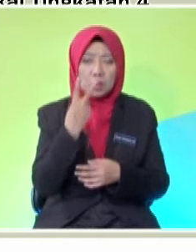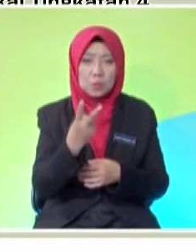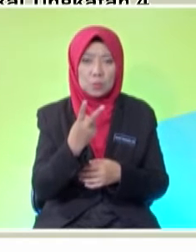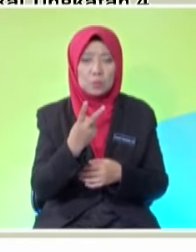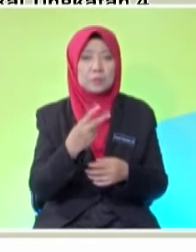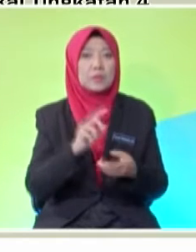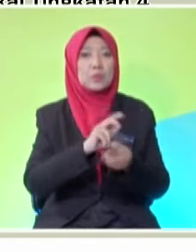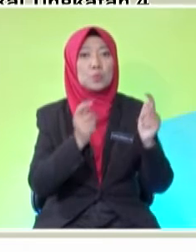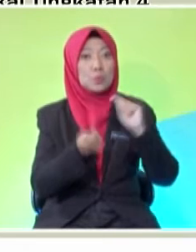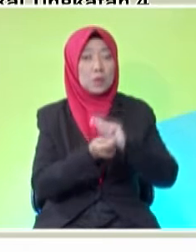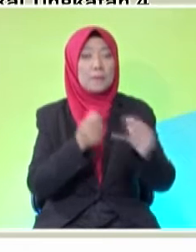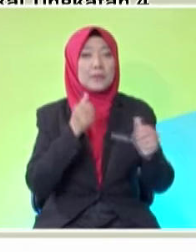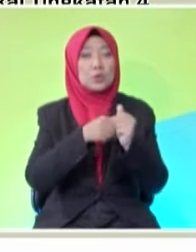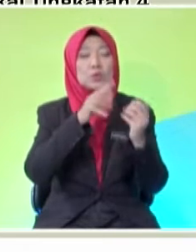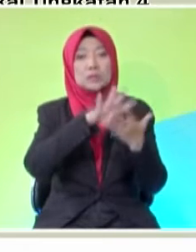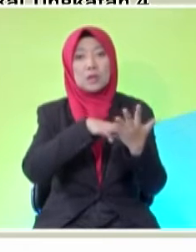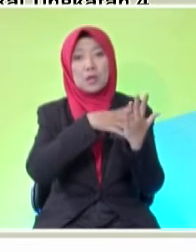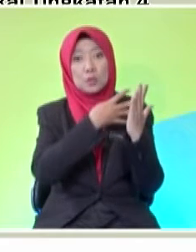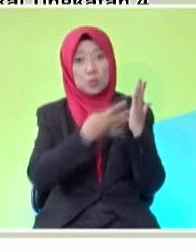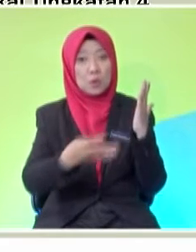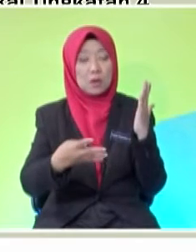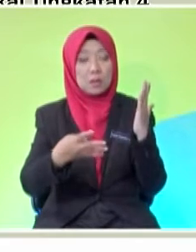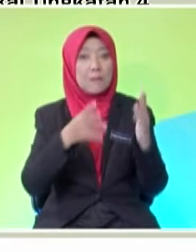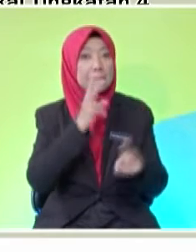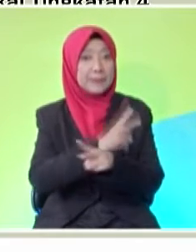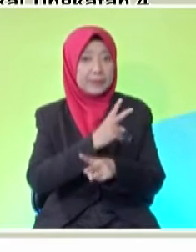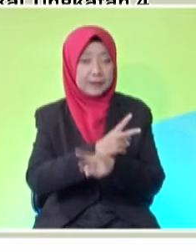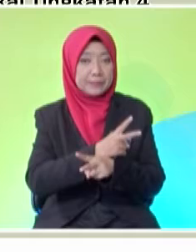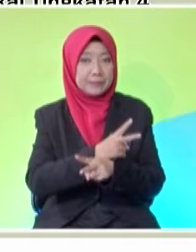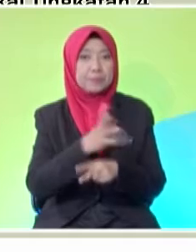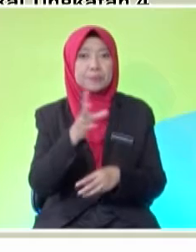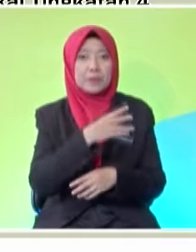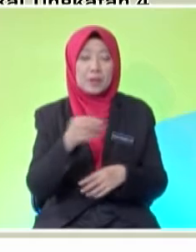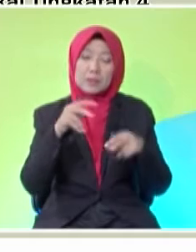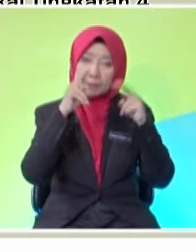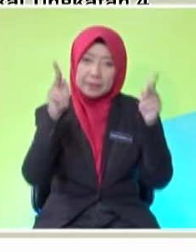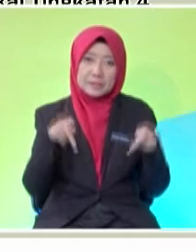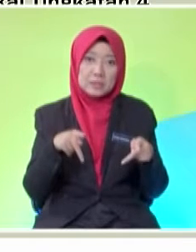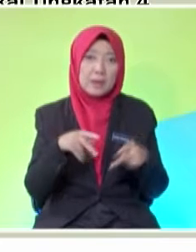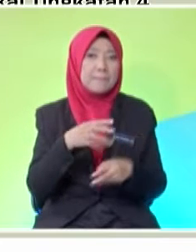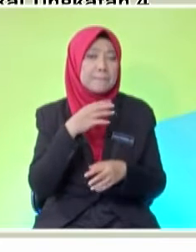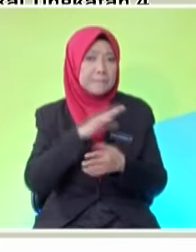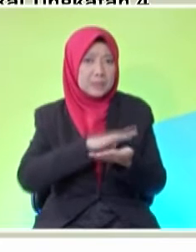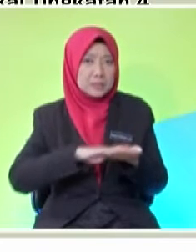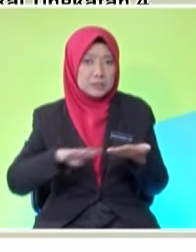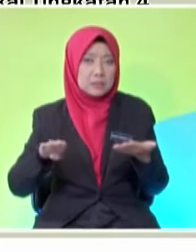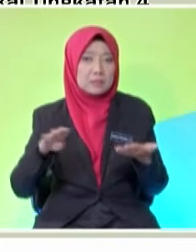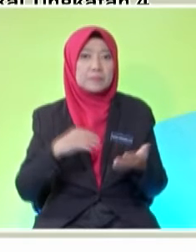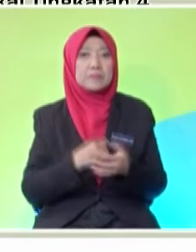dan tukar mengikut jadual penyelenggaraan. Seterusnya kita boleh memeriksa bersih atau gantikan penapis udara